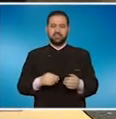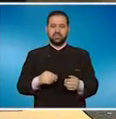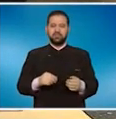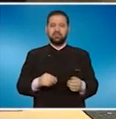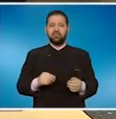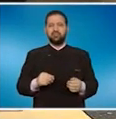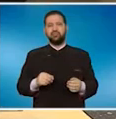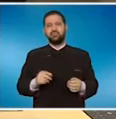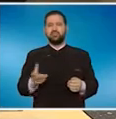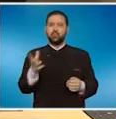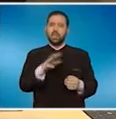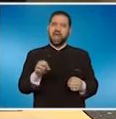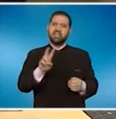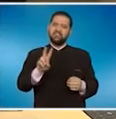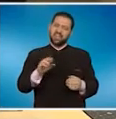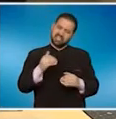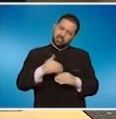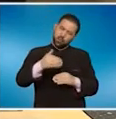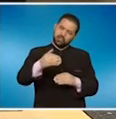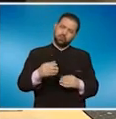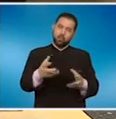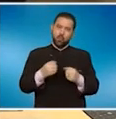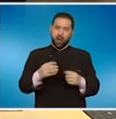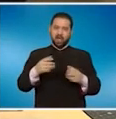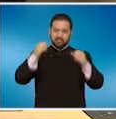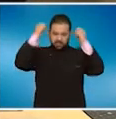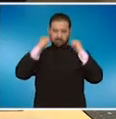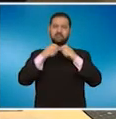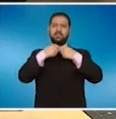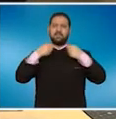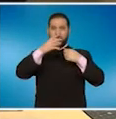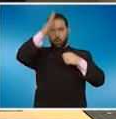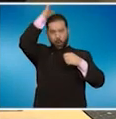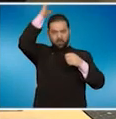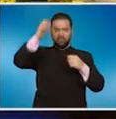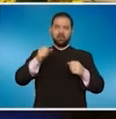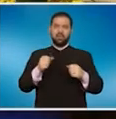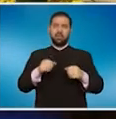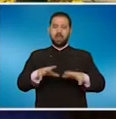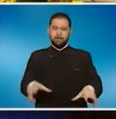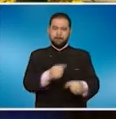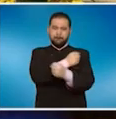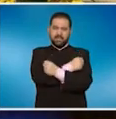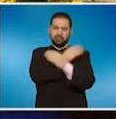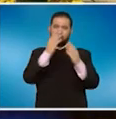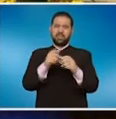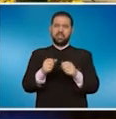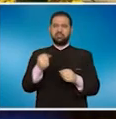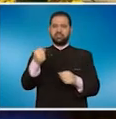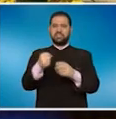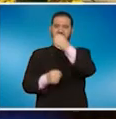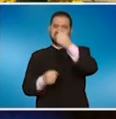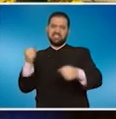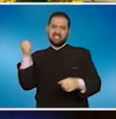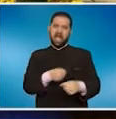iată versetul al 17-lea, luați și coiful mântuirii și sabia Duhului, care este cuvântul lui Dumnezeu.